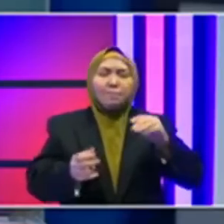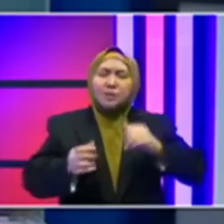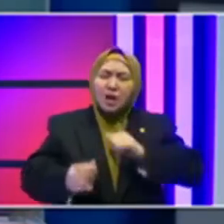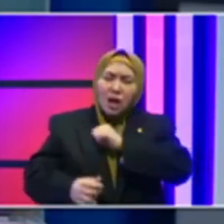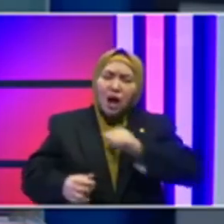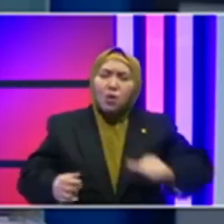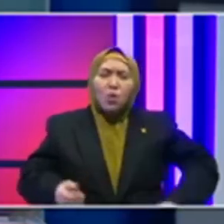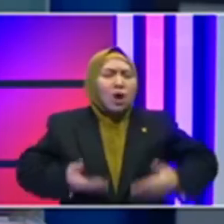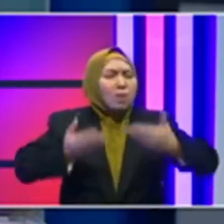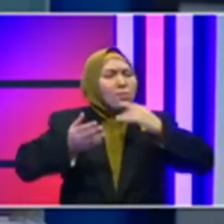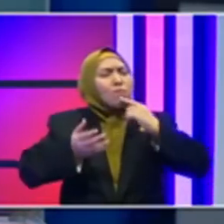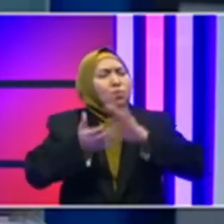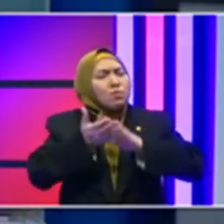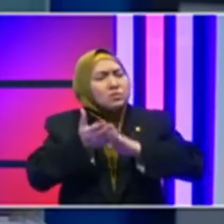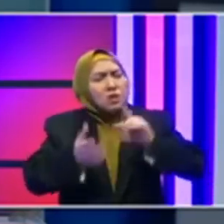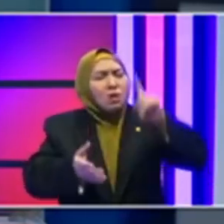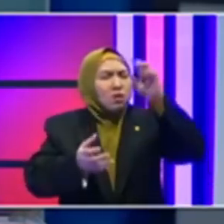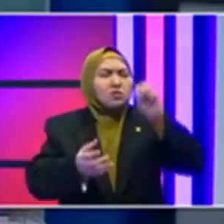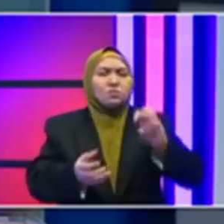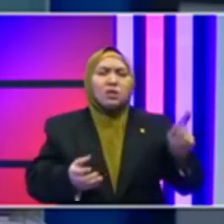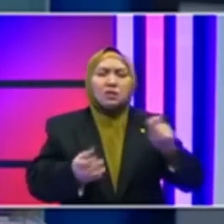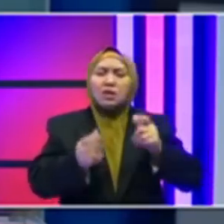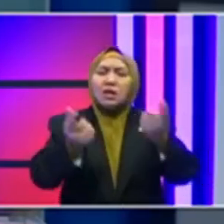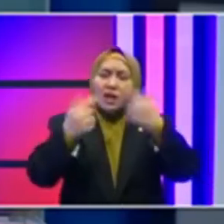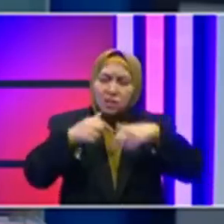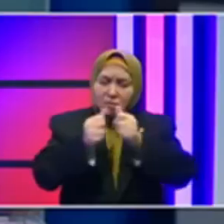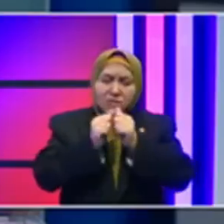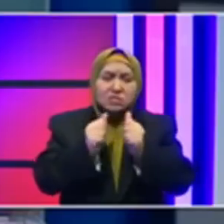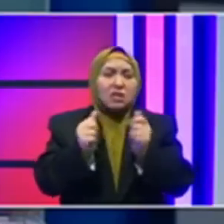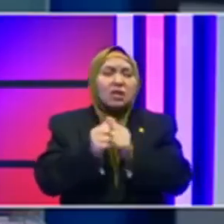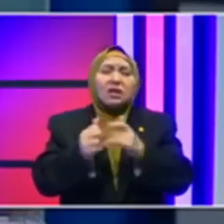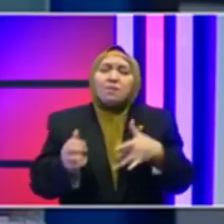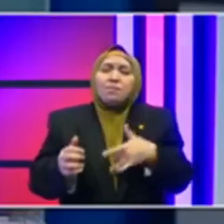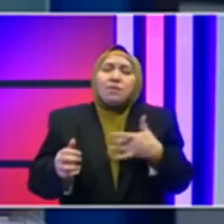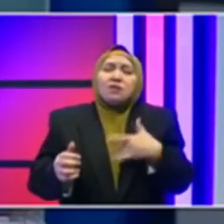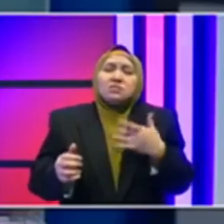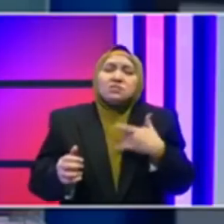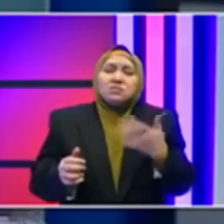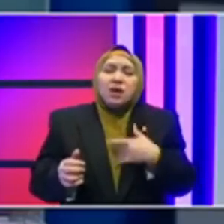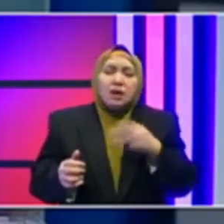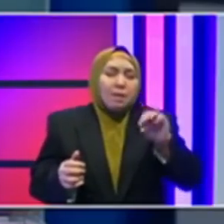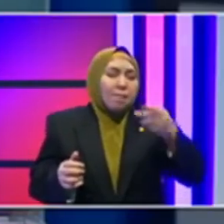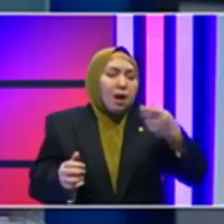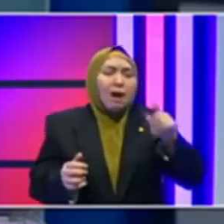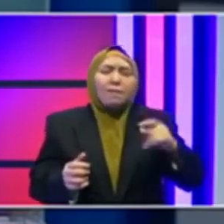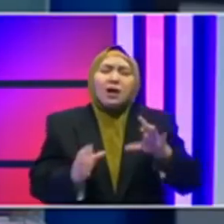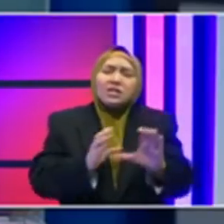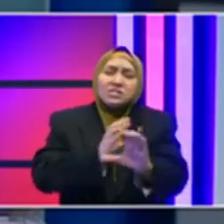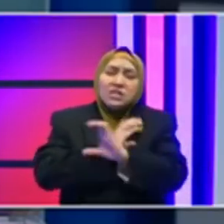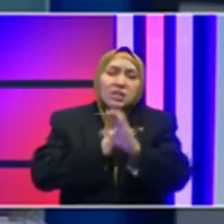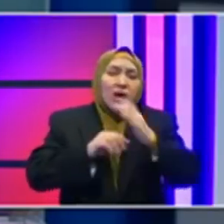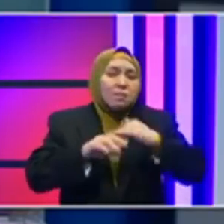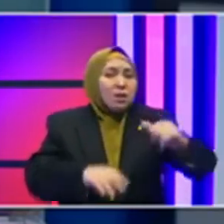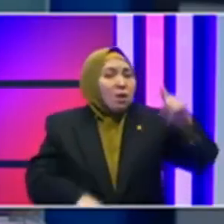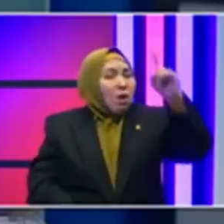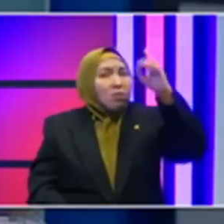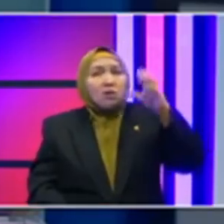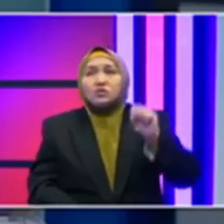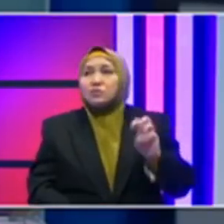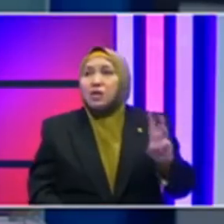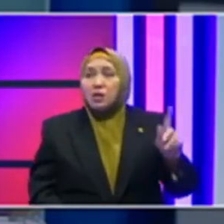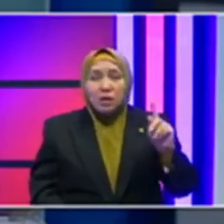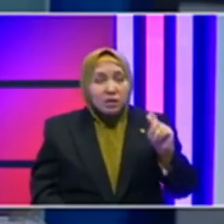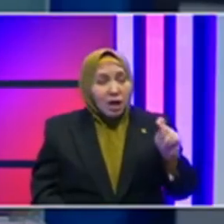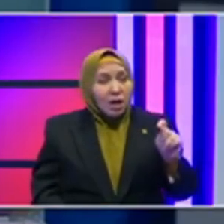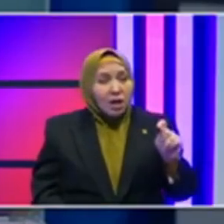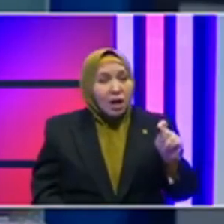Subhanahu Wa Ta'ala datang bersama-sama dengan perasaan mahabbah kecintaan kepada Allah Subhanahu wa